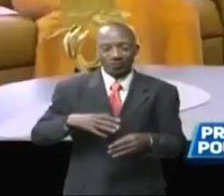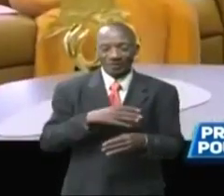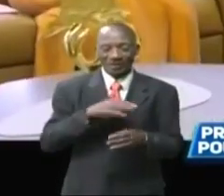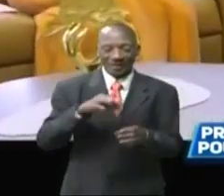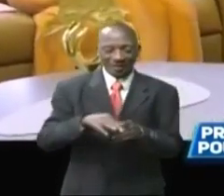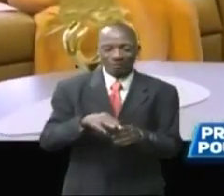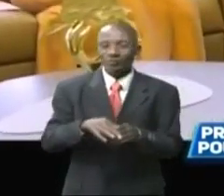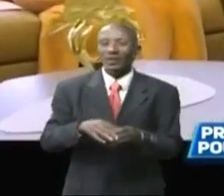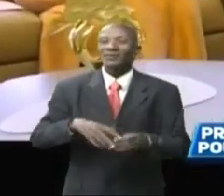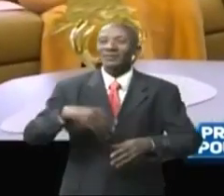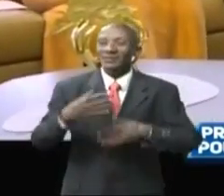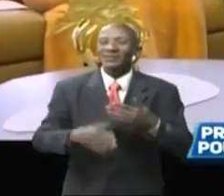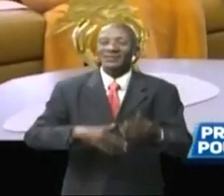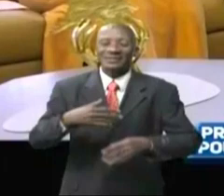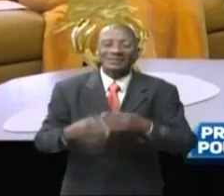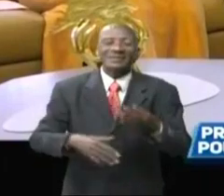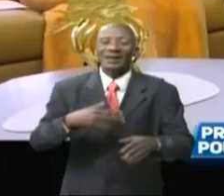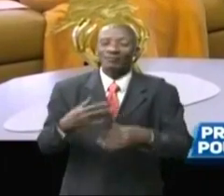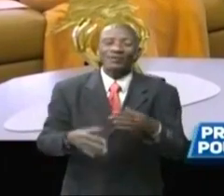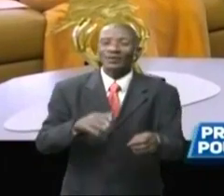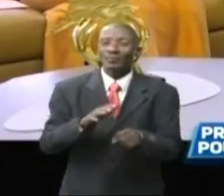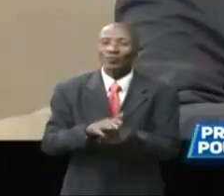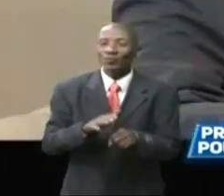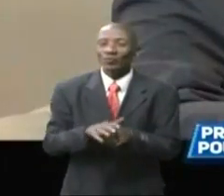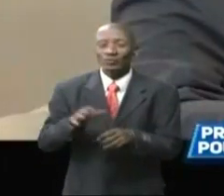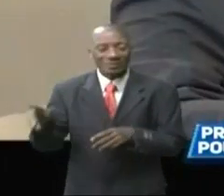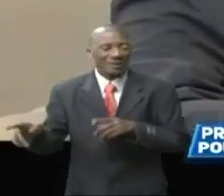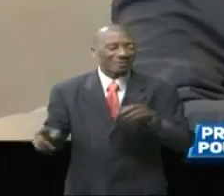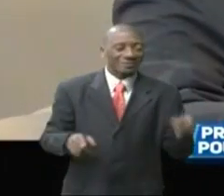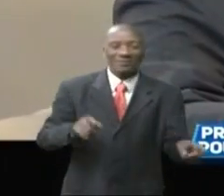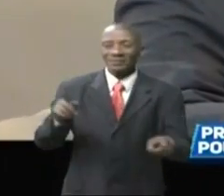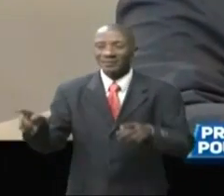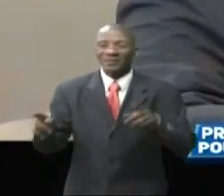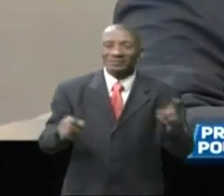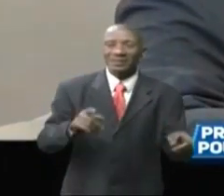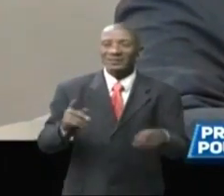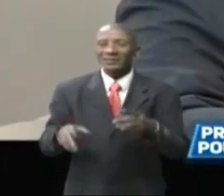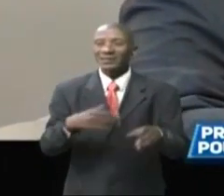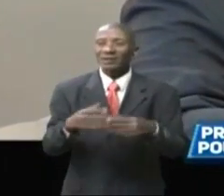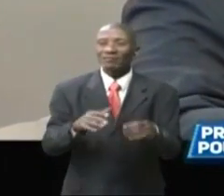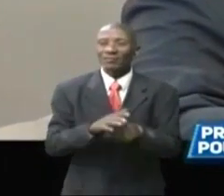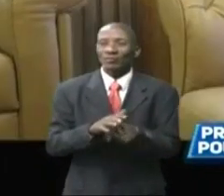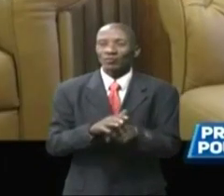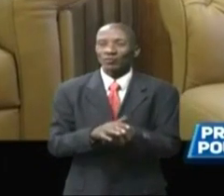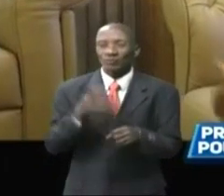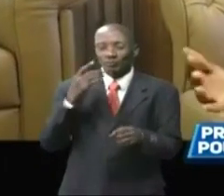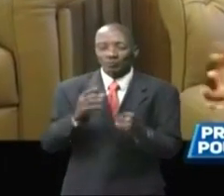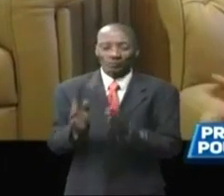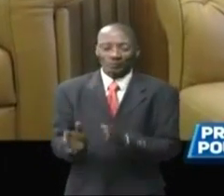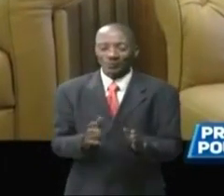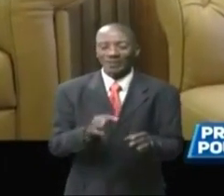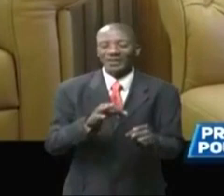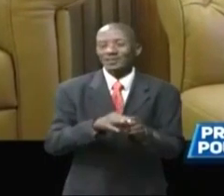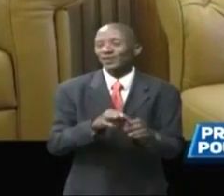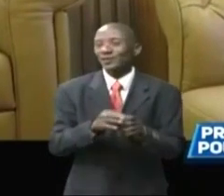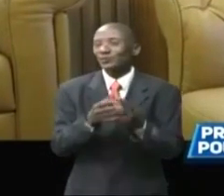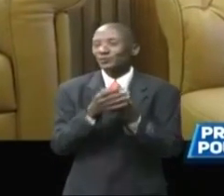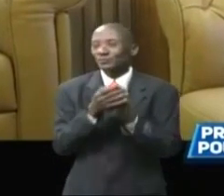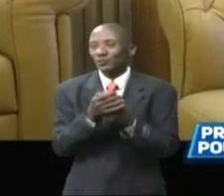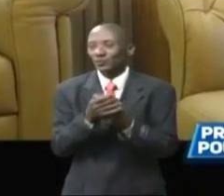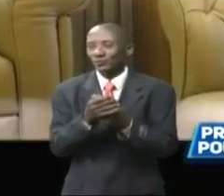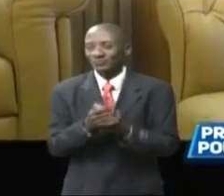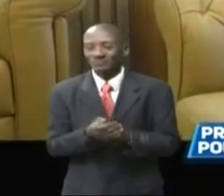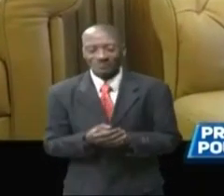2023, le président de la Commission électorale nationale indépendante, Denis Kadima Kazadi, a eu des échanges avec la représentante permanente de